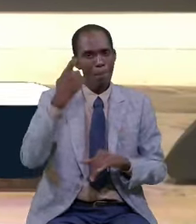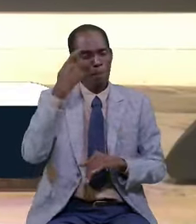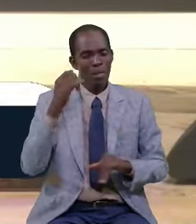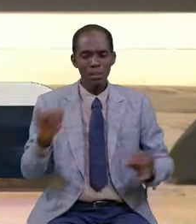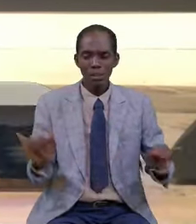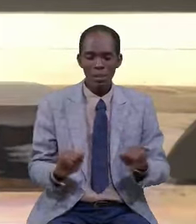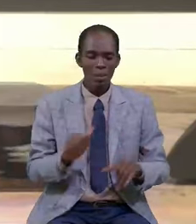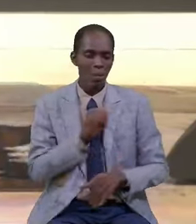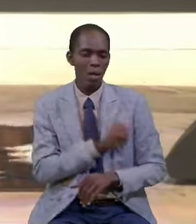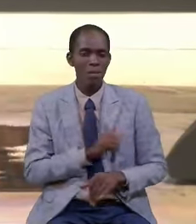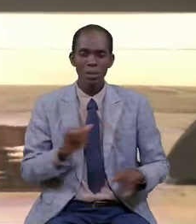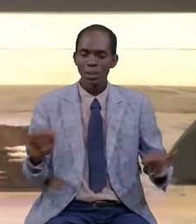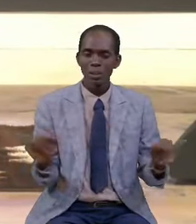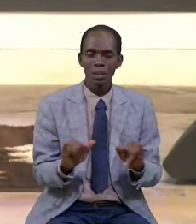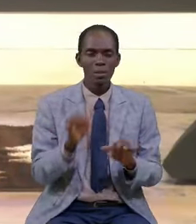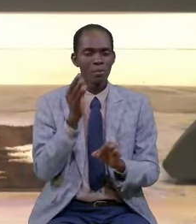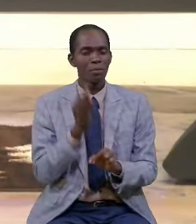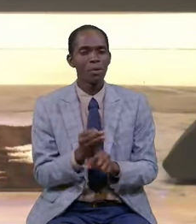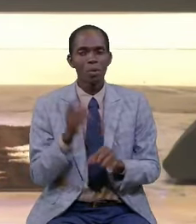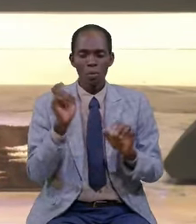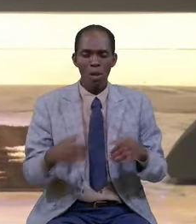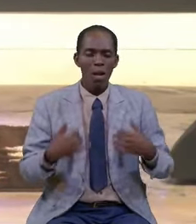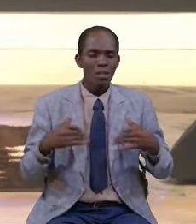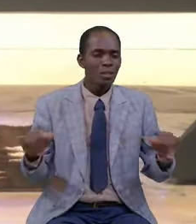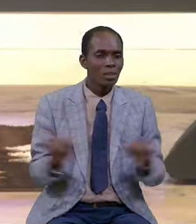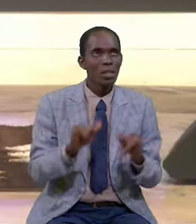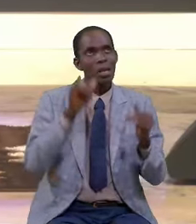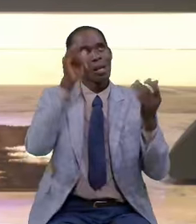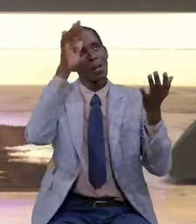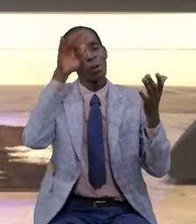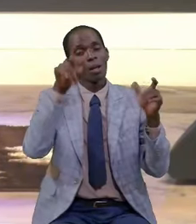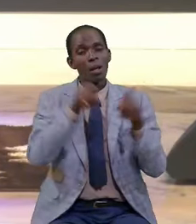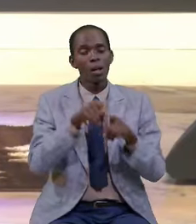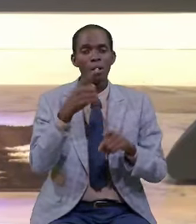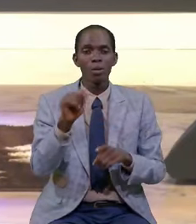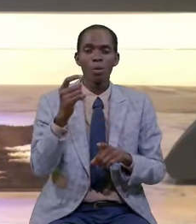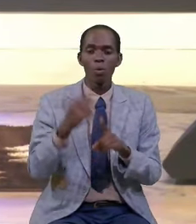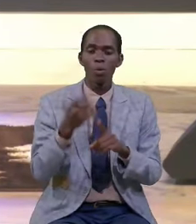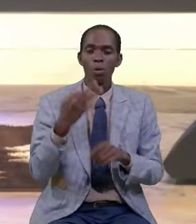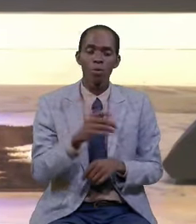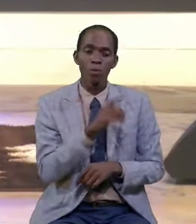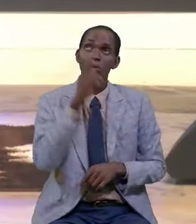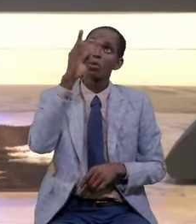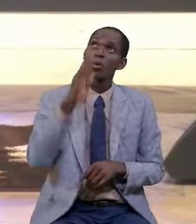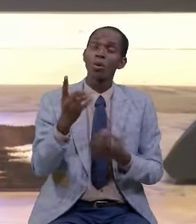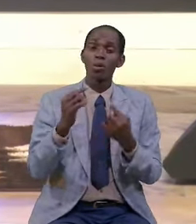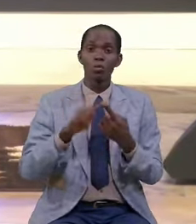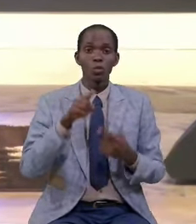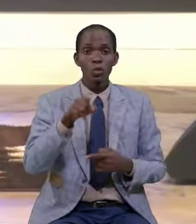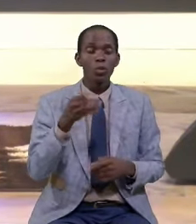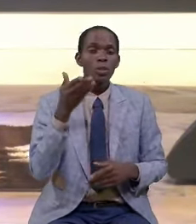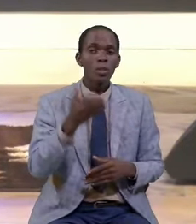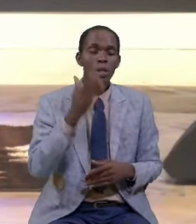même attitude. Vous devez avoir la même foi, la même attente. Que comme la parole de Dieu vient à vous, il y aura